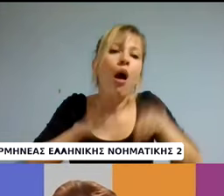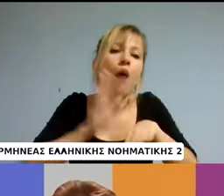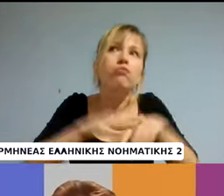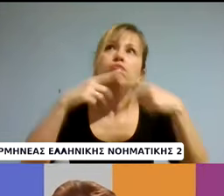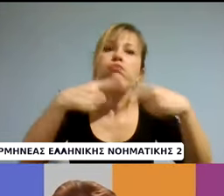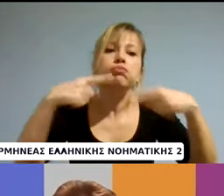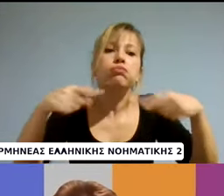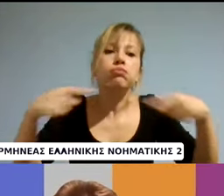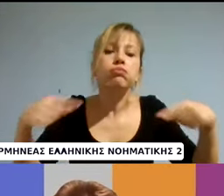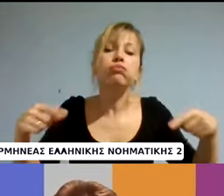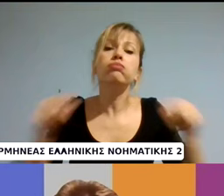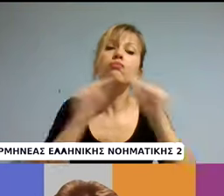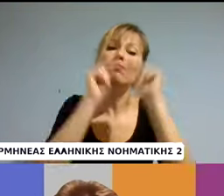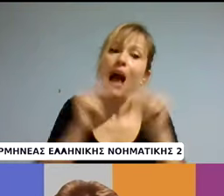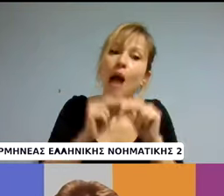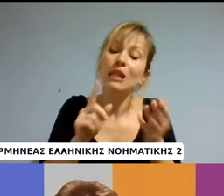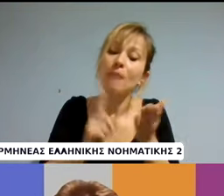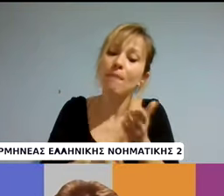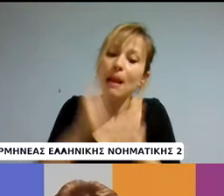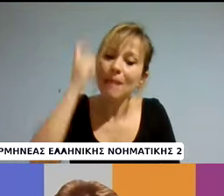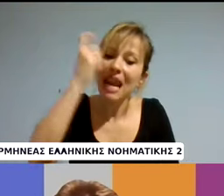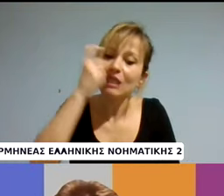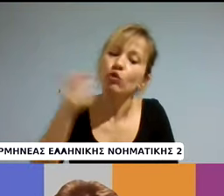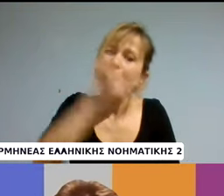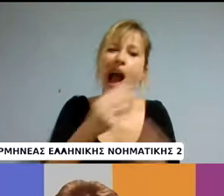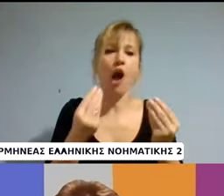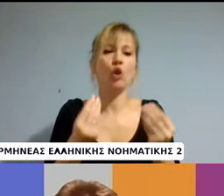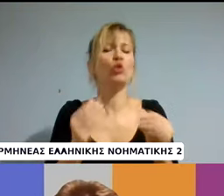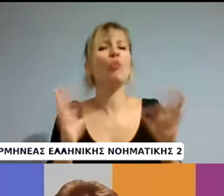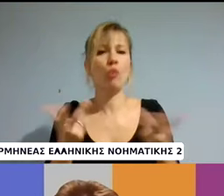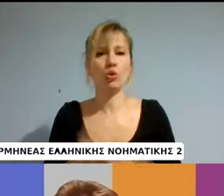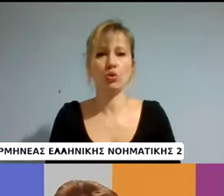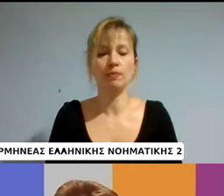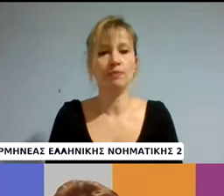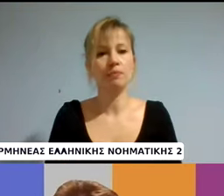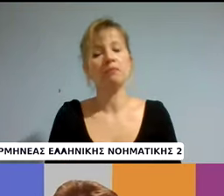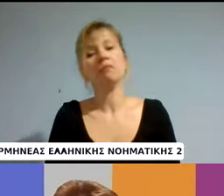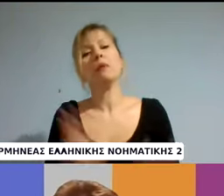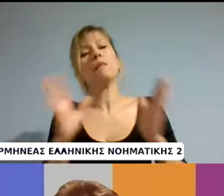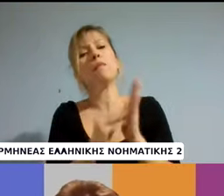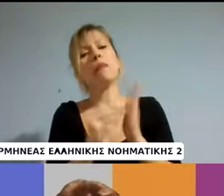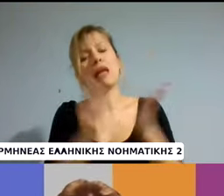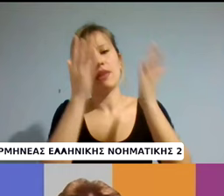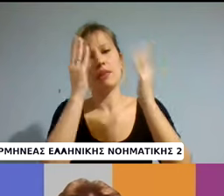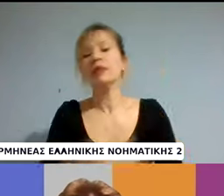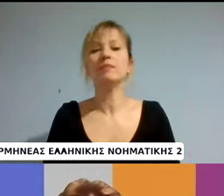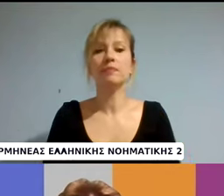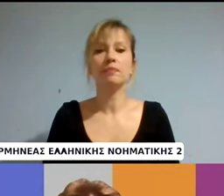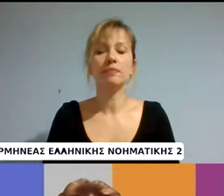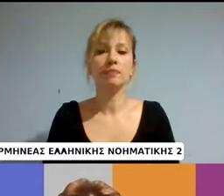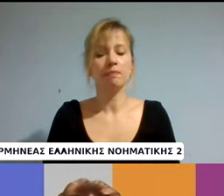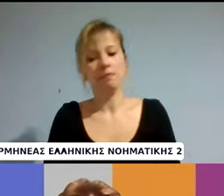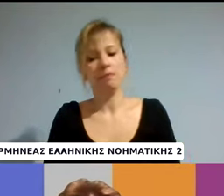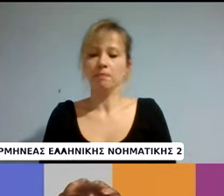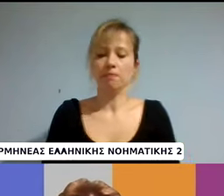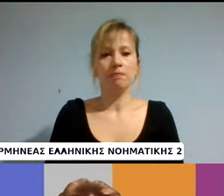εν τέλει, να το σκεφτούμε λίγο διαφορετικά το πράγμα. Αν λέγαμε ότι εμείς δεν είμαστε καλά,